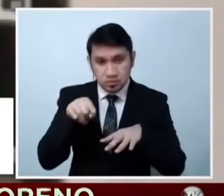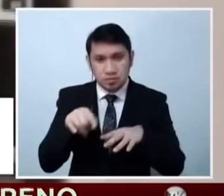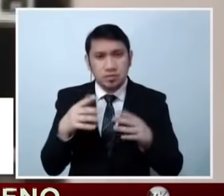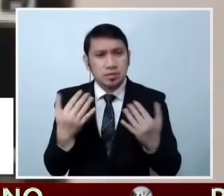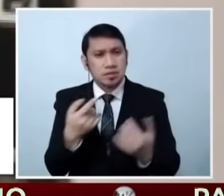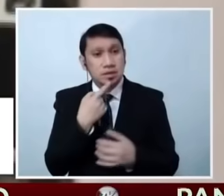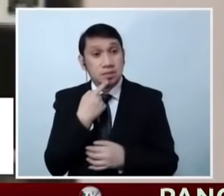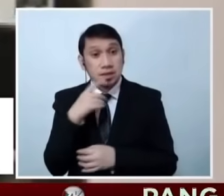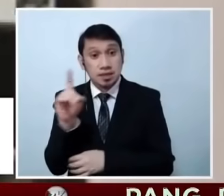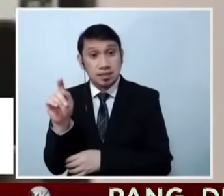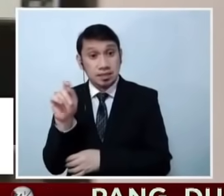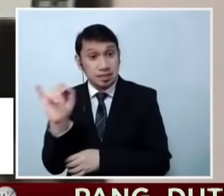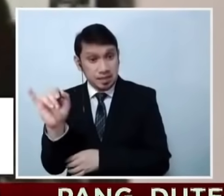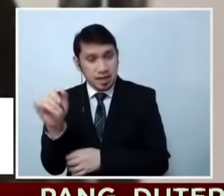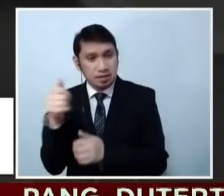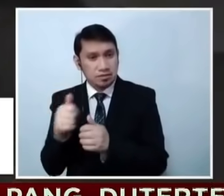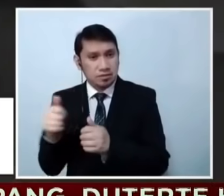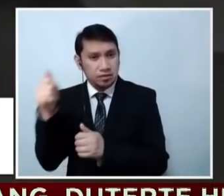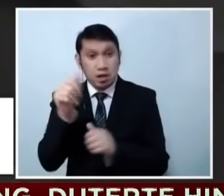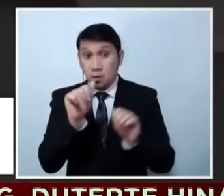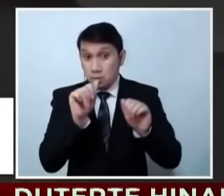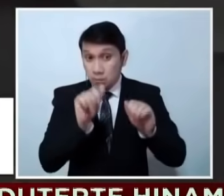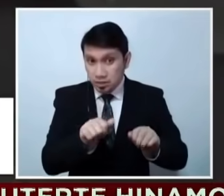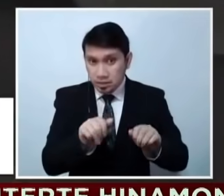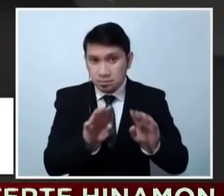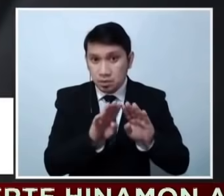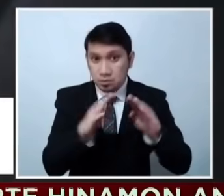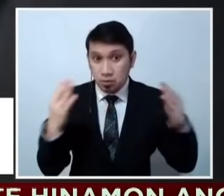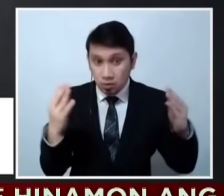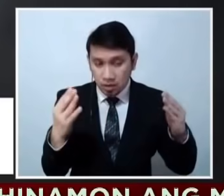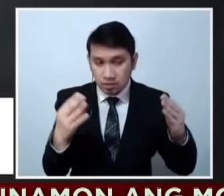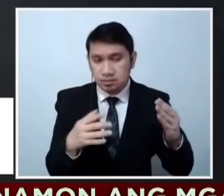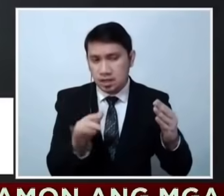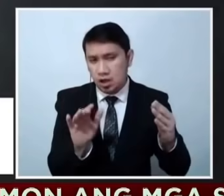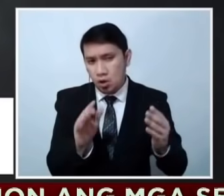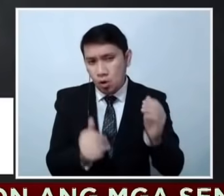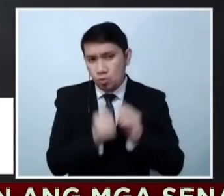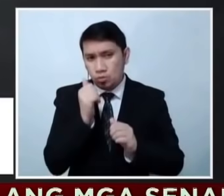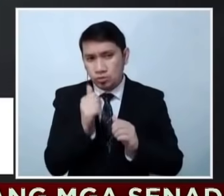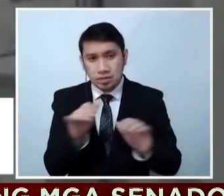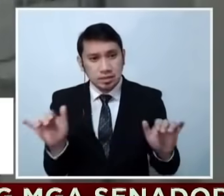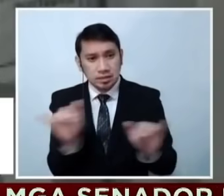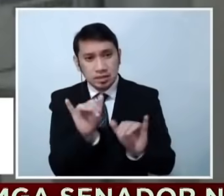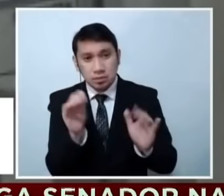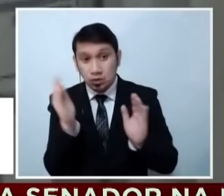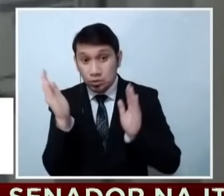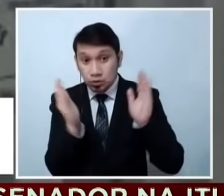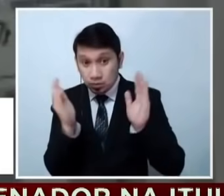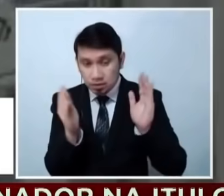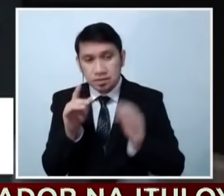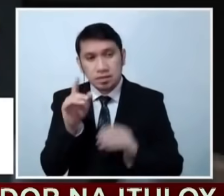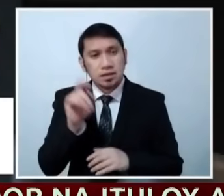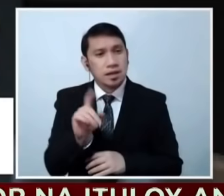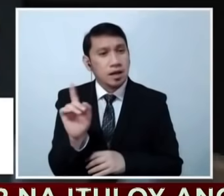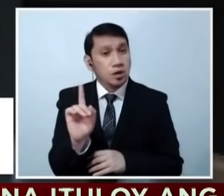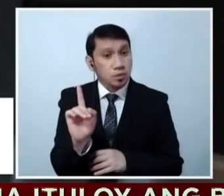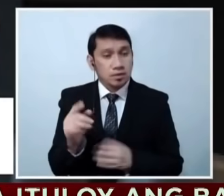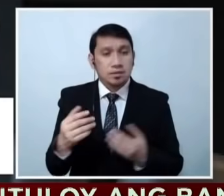Ramon Lopez na maaari nang magbukas ang iba pa na katulad na serbisyo. Kailangan lamang anya na siguruhin